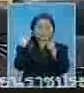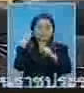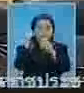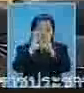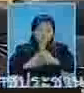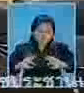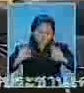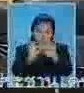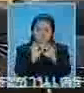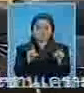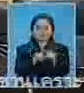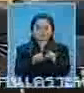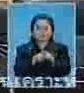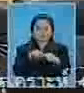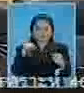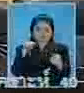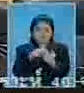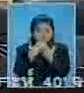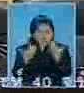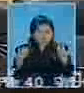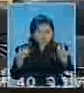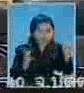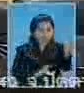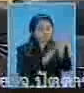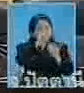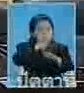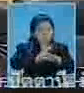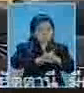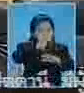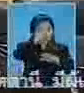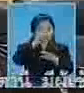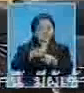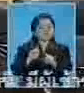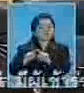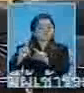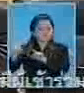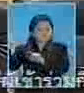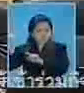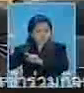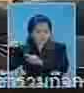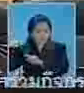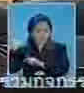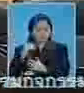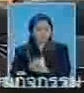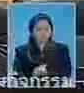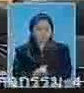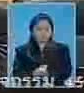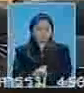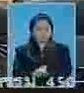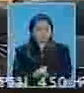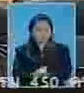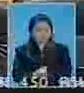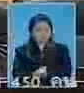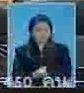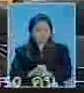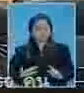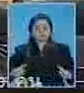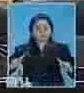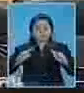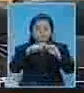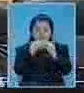ความสำคัญก็คือการใช้ทรัพยากรของประเทศโดยเฉพาะทรัพยากรของประเทศที่อยู่ภายใต้การกำกับดูแลของกระทรวงการ